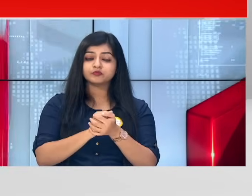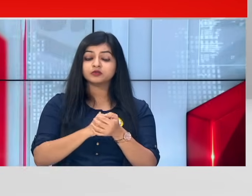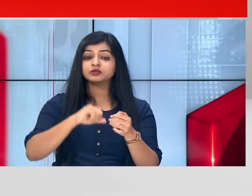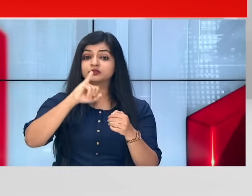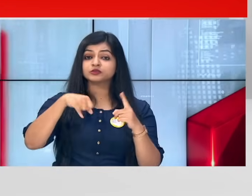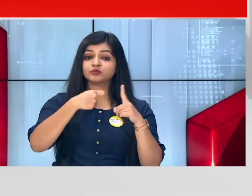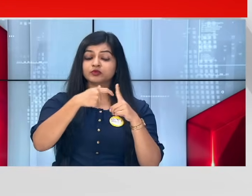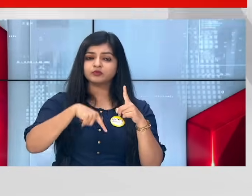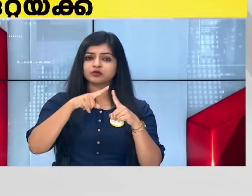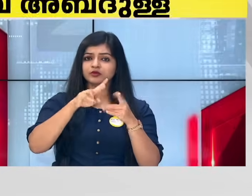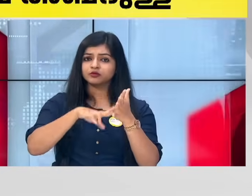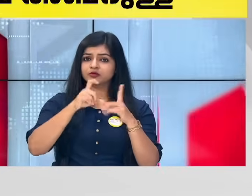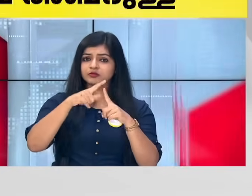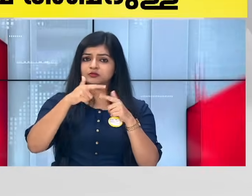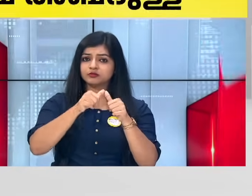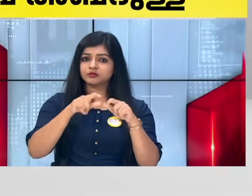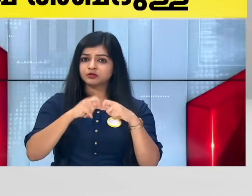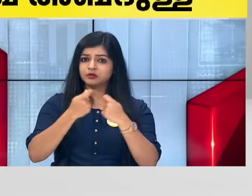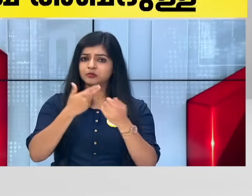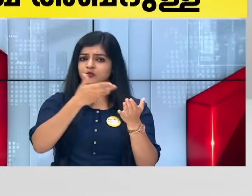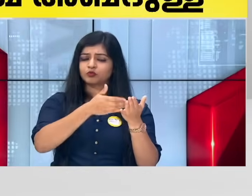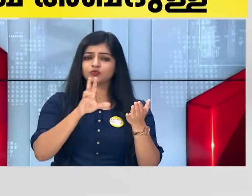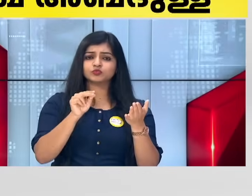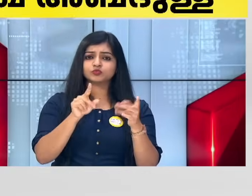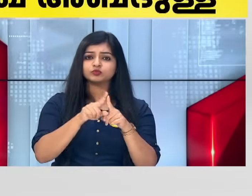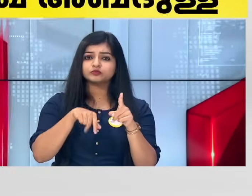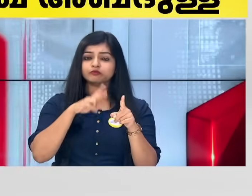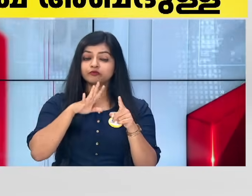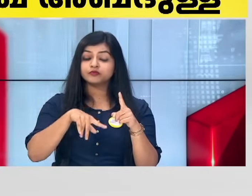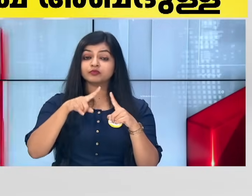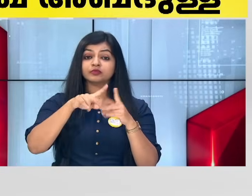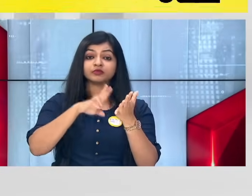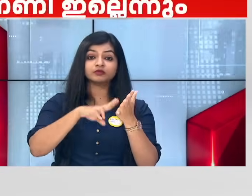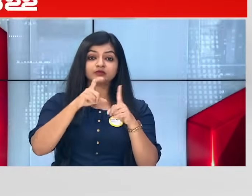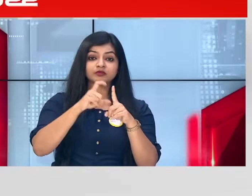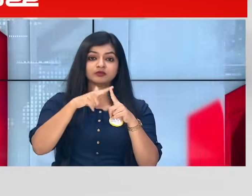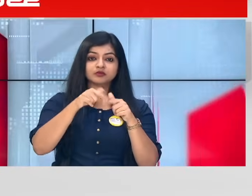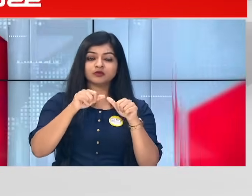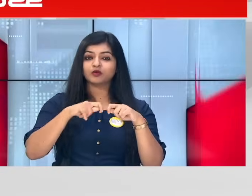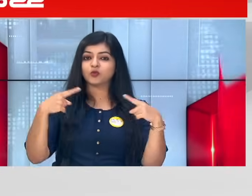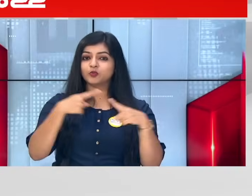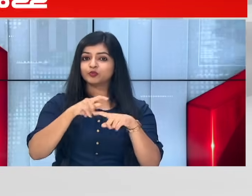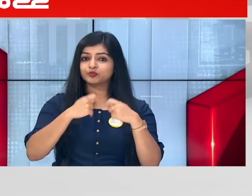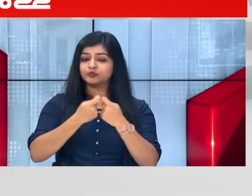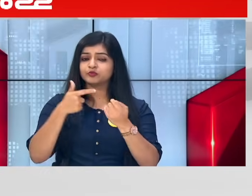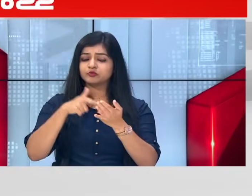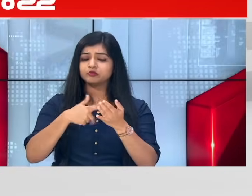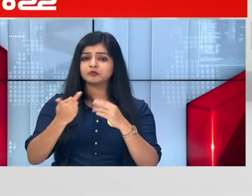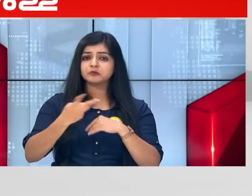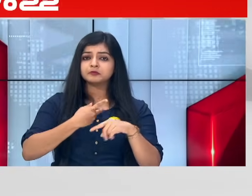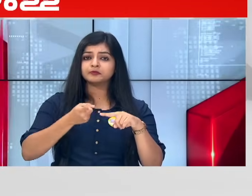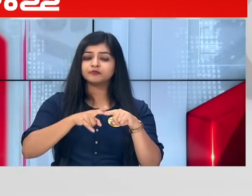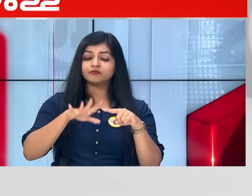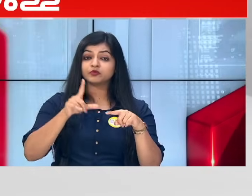ഇന്ത്യ സഖ്യമില്ലെന്നും അദ്ദേഹം വ്യക്തമാക്കുകയാണ് ഉണ്ടായത്. ഇത് ഇന്ത്യ സഖ്യത്തിനെ സംബന്ധിച്ച് തിരിച്ചടികൾ നൽകുന്ന ഒന്നുകൂടിയാണ്. കാരണം ലോക്സഭാ